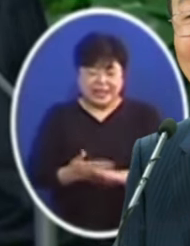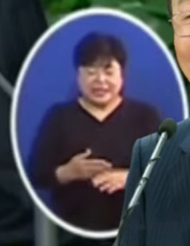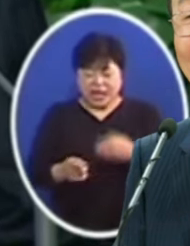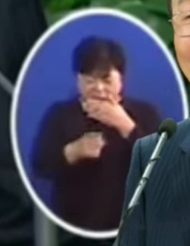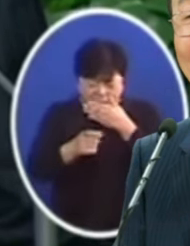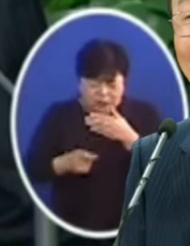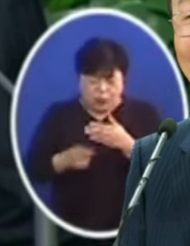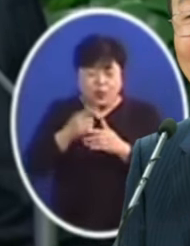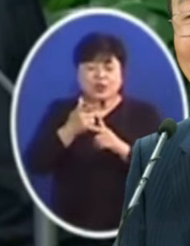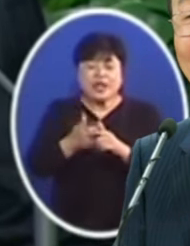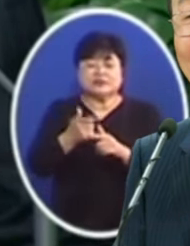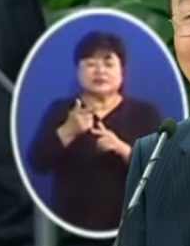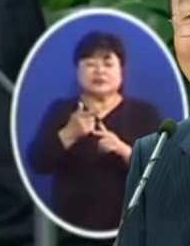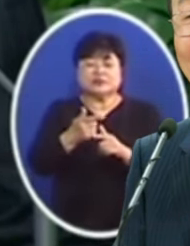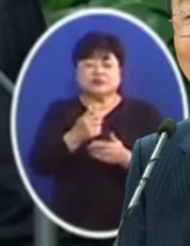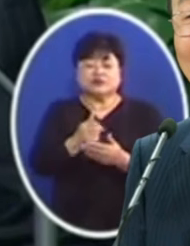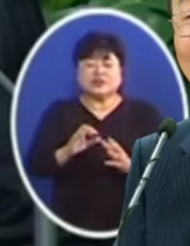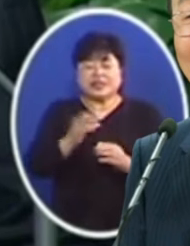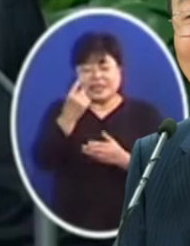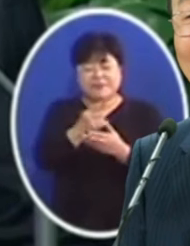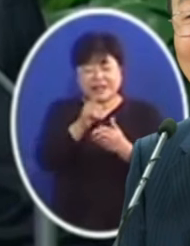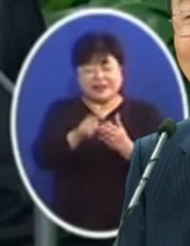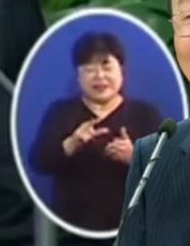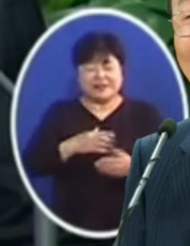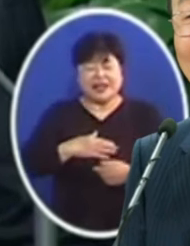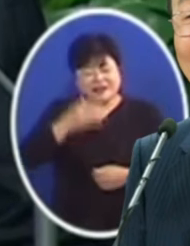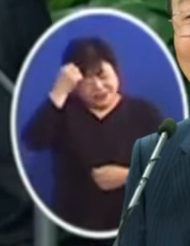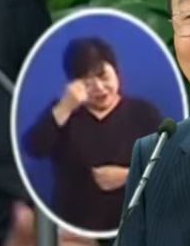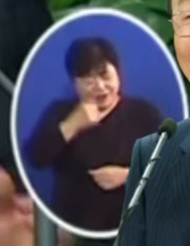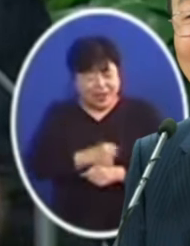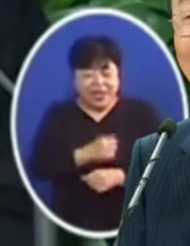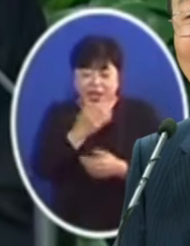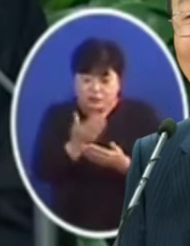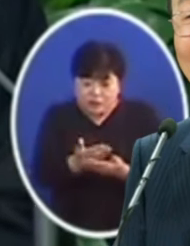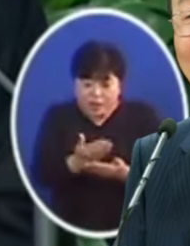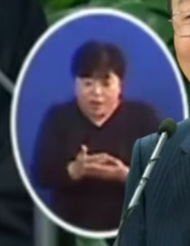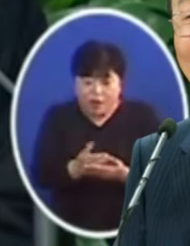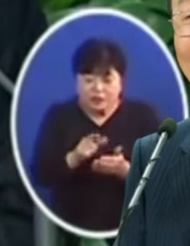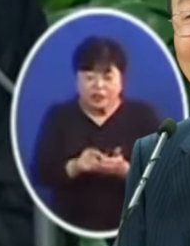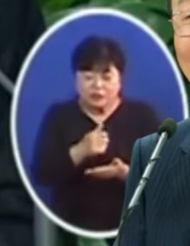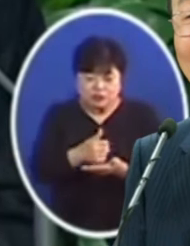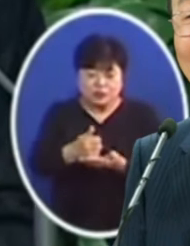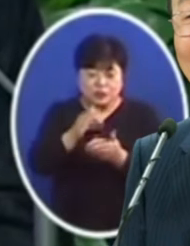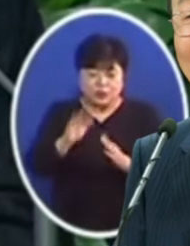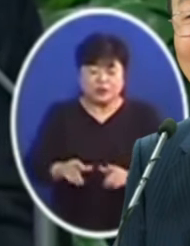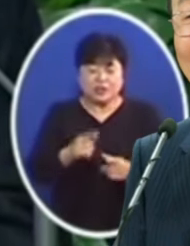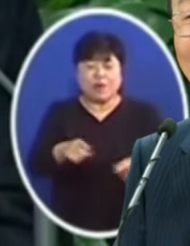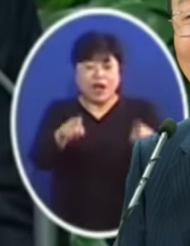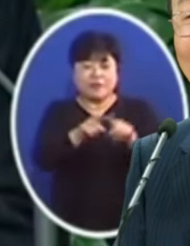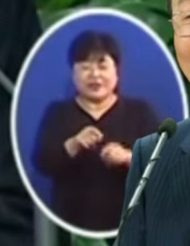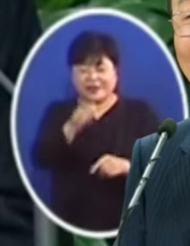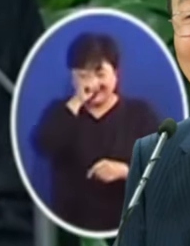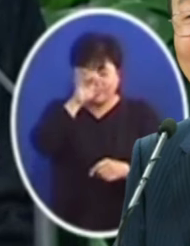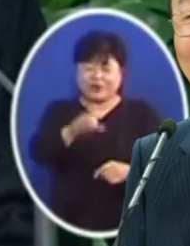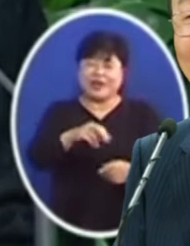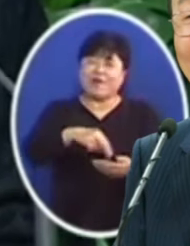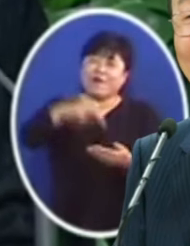강도는 예수님 주의 나라에 임할 때 나를 기억하소서 그 자리에 주님 대답하십니다. 오늘날 너는 나와 함께 낙원에